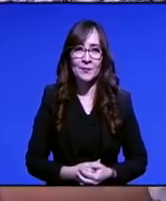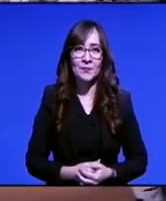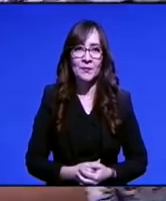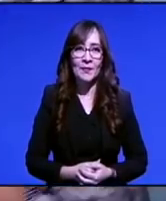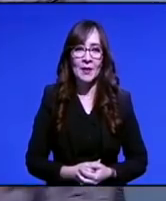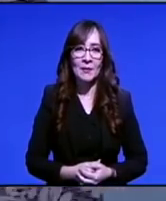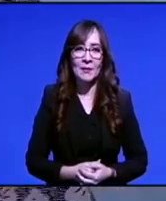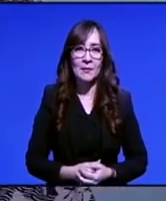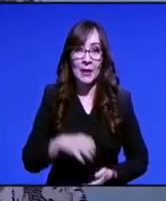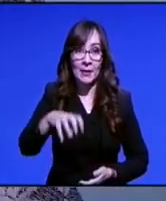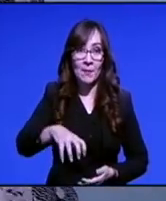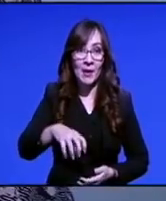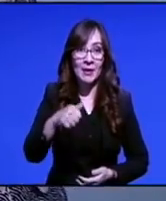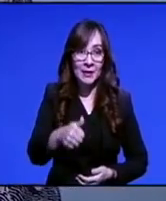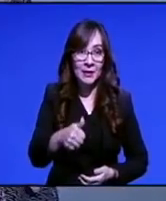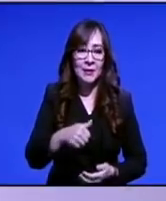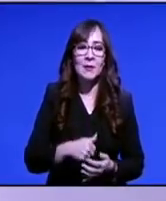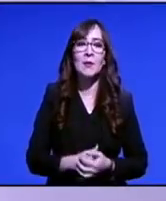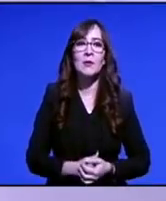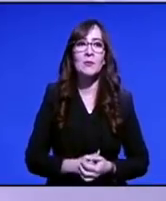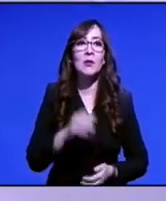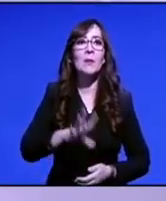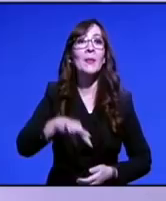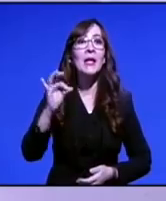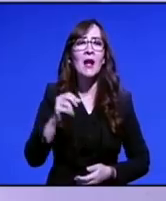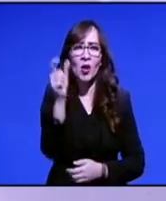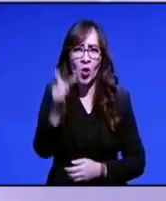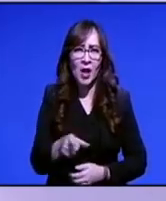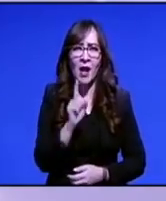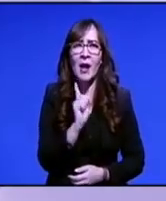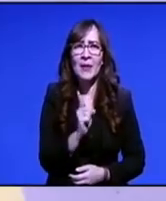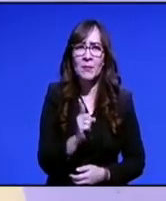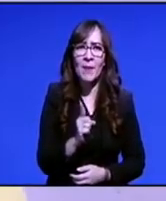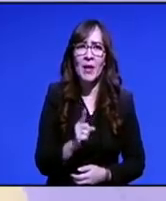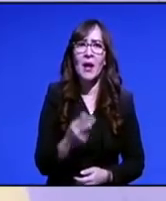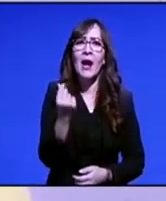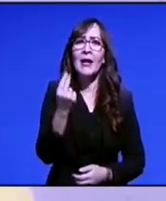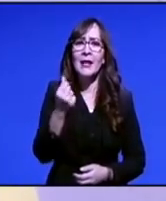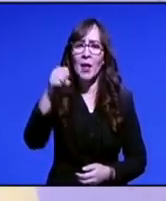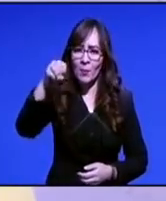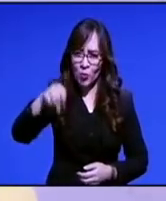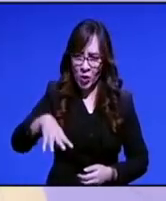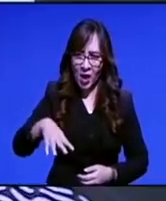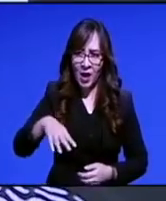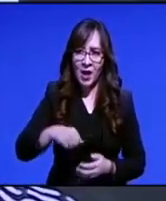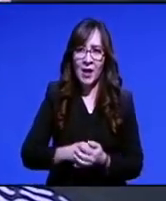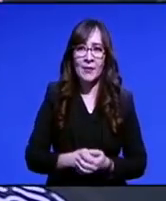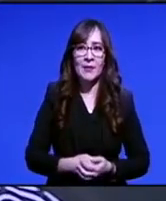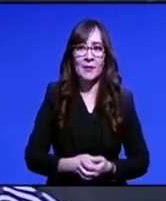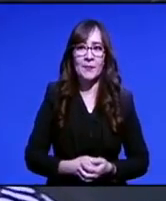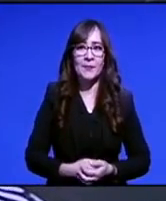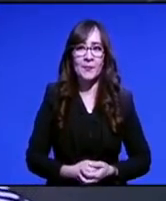Laundry ini jadi pilihan banyak orang karena harganya yang ekonomis. Jadi sebagai konsumen Anda juga harus ikut teliti